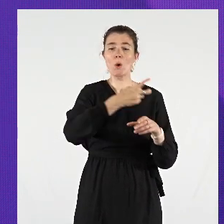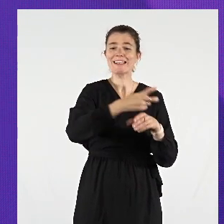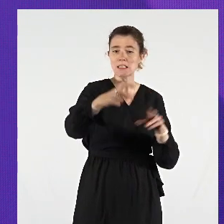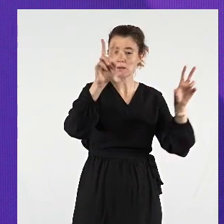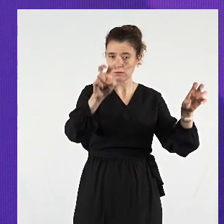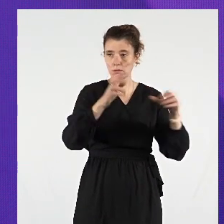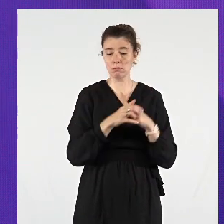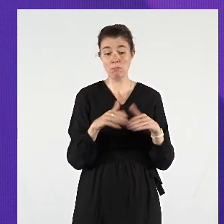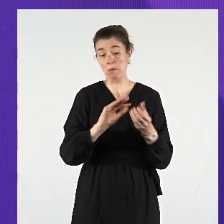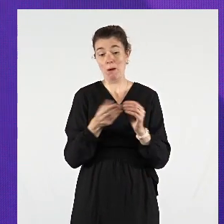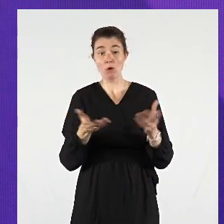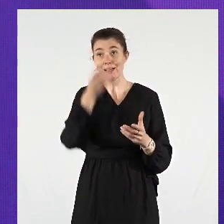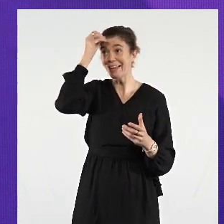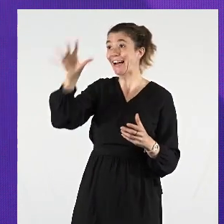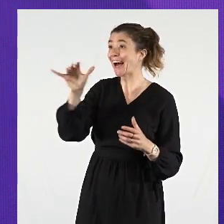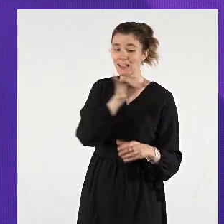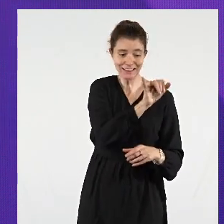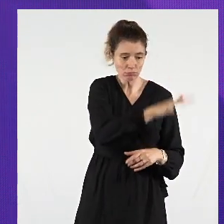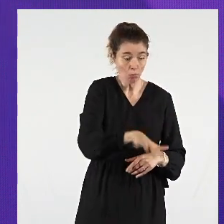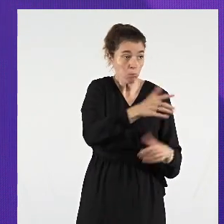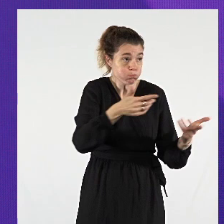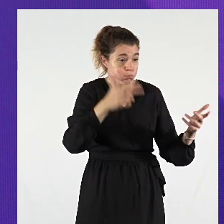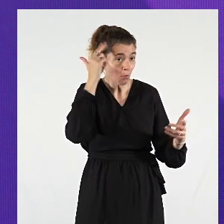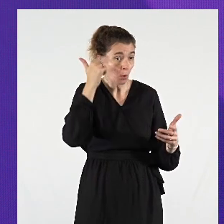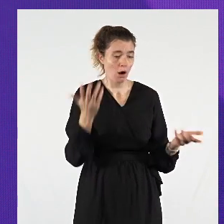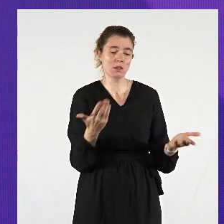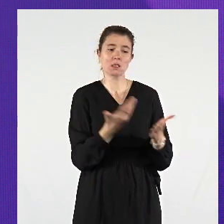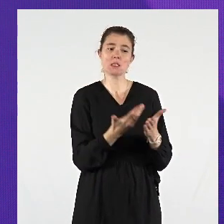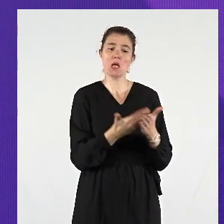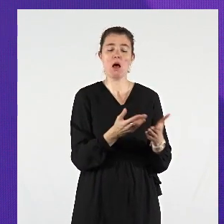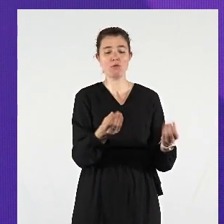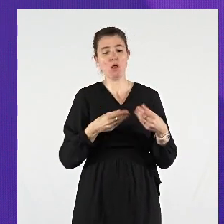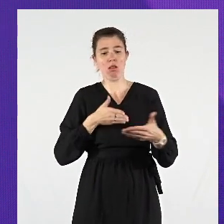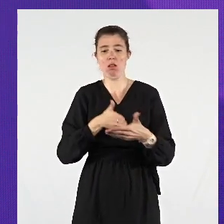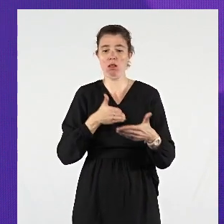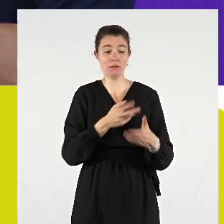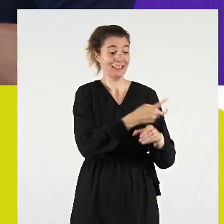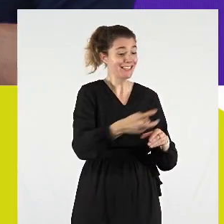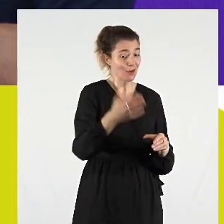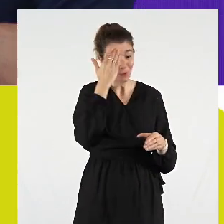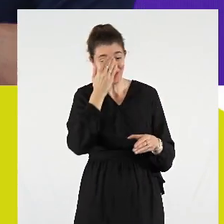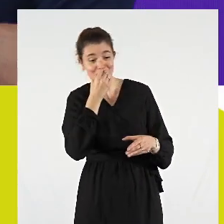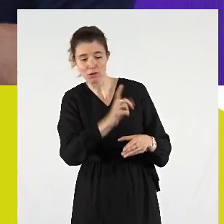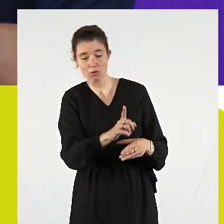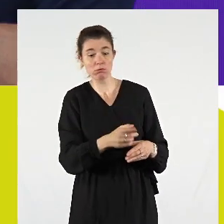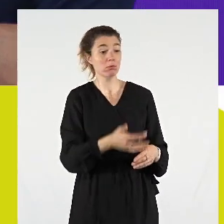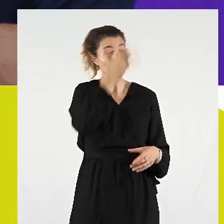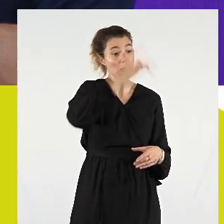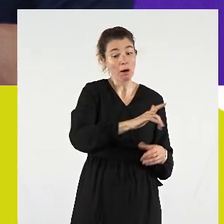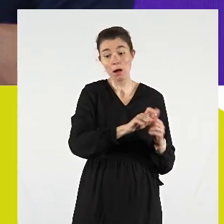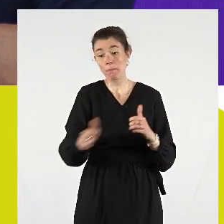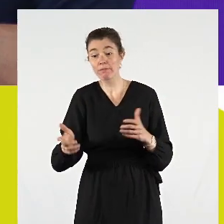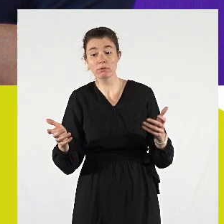veut. Et c'est très certainement un handicap extrêmement sérieux pour la connaissance des risques. Et sans connaissance des risques, sous le contrôle de mon